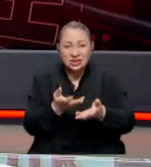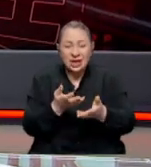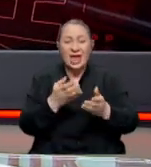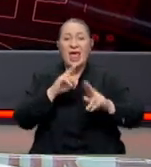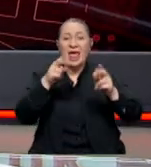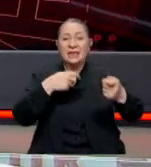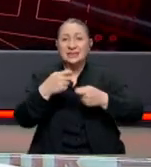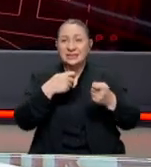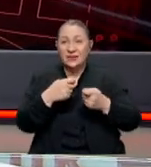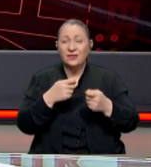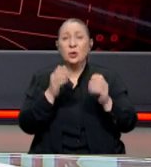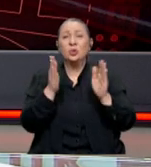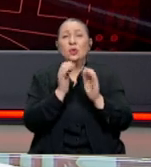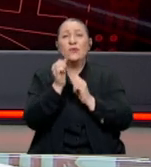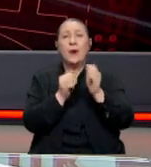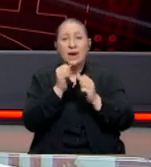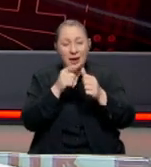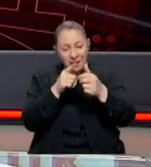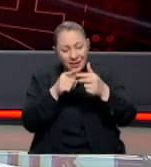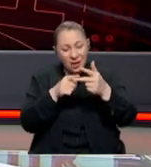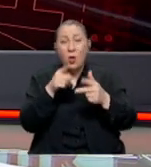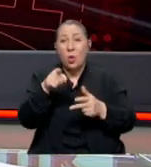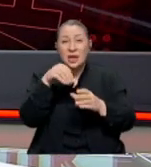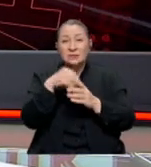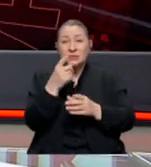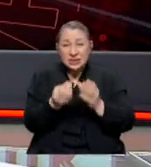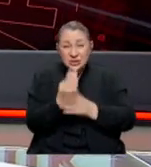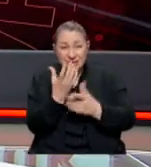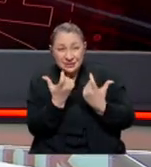esnaf, küçük sanayici onlar için bir şey çıksın.